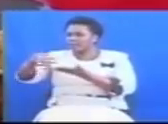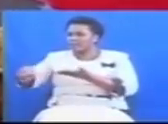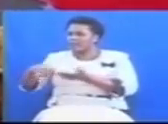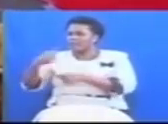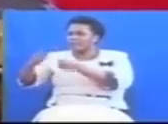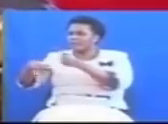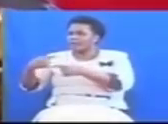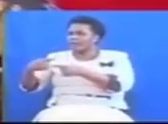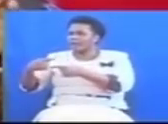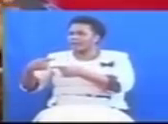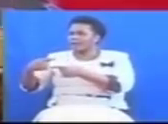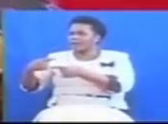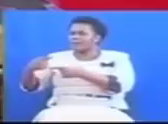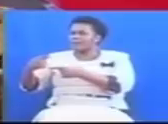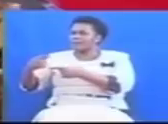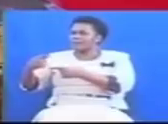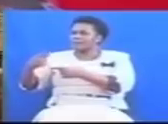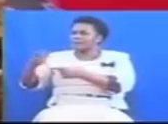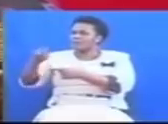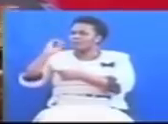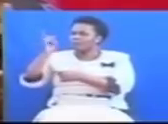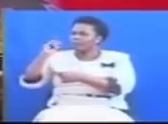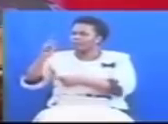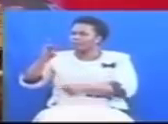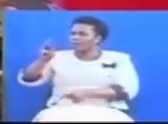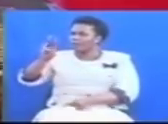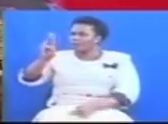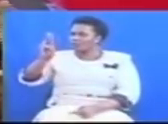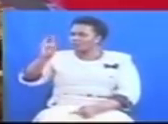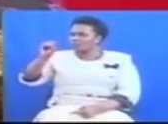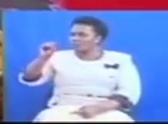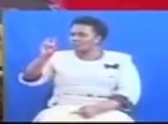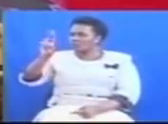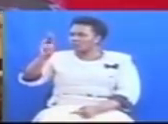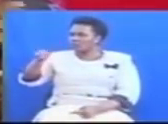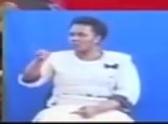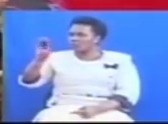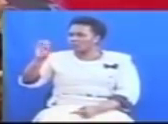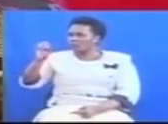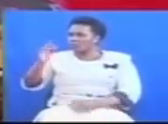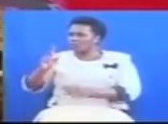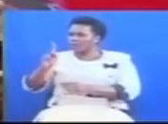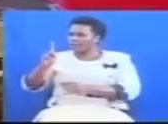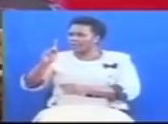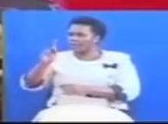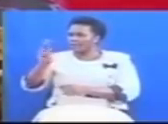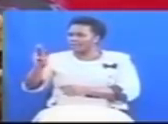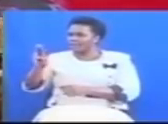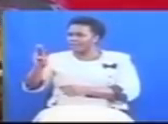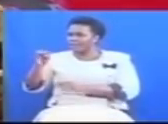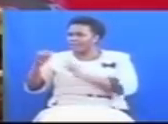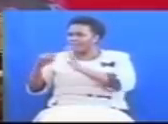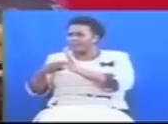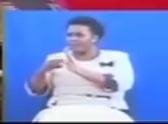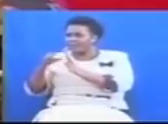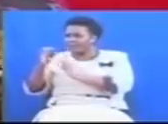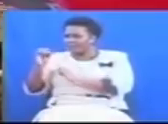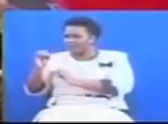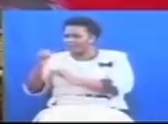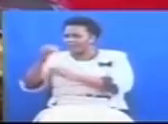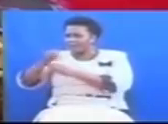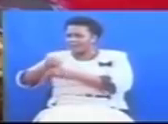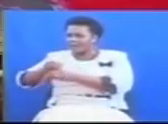mradi wa bwawa la kuzalisha umeme la Rusumo la mega 80 pamoja na njia yake ya msongo wa KV 220 kutoka